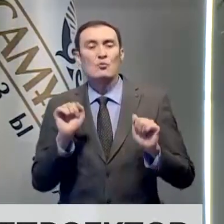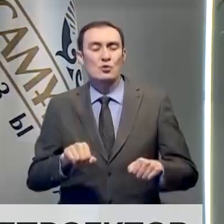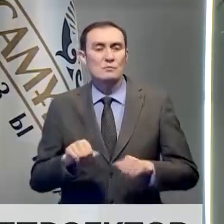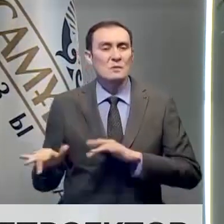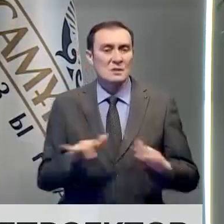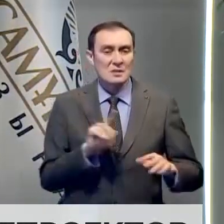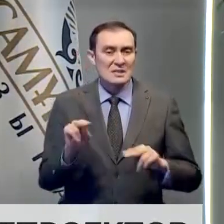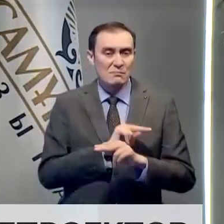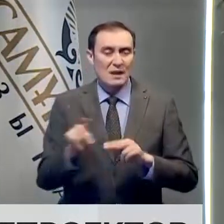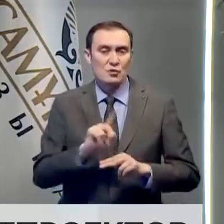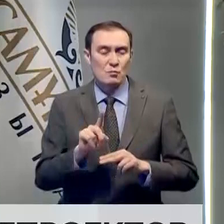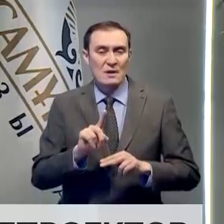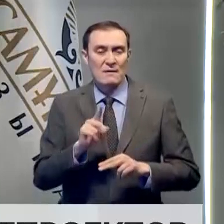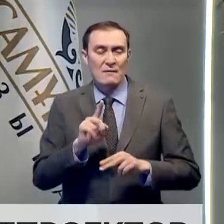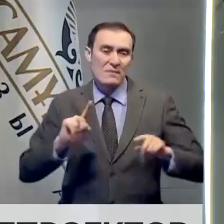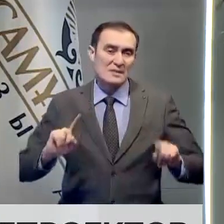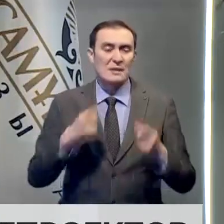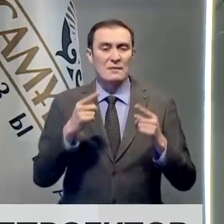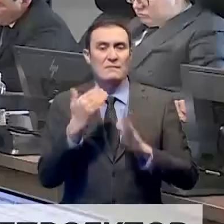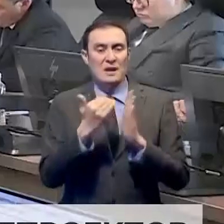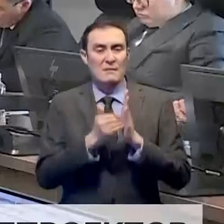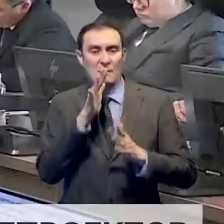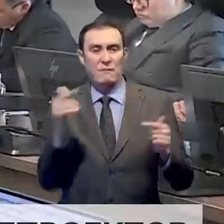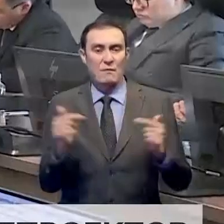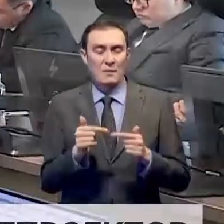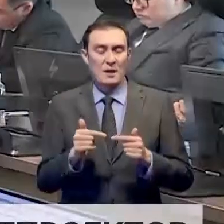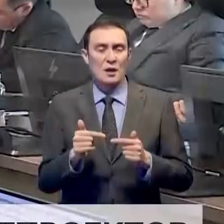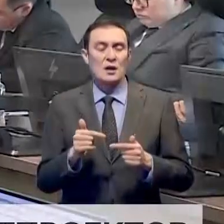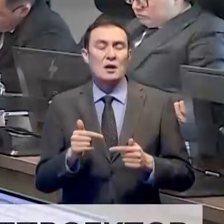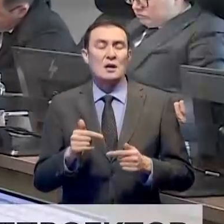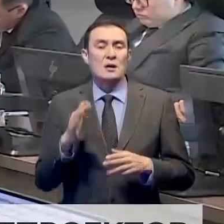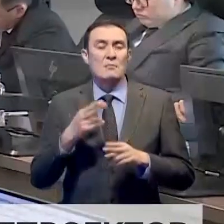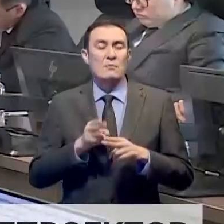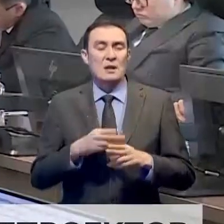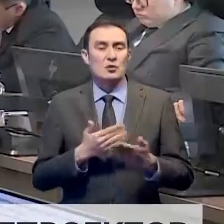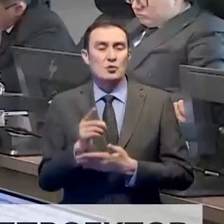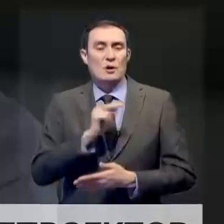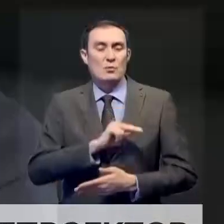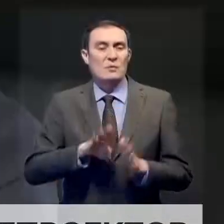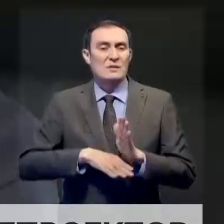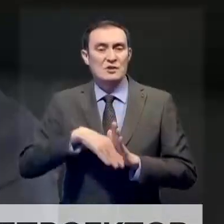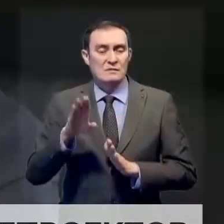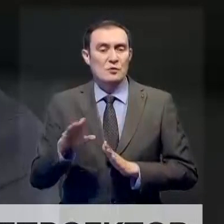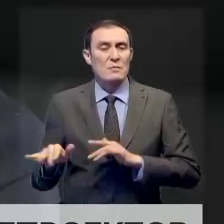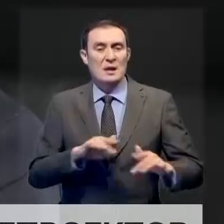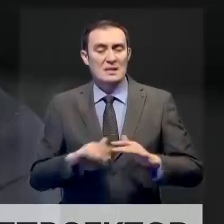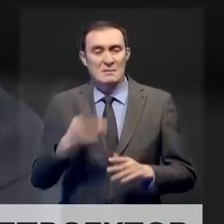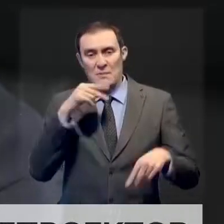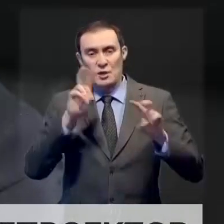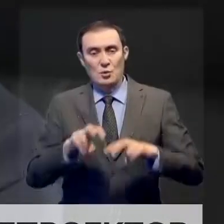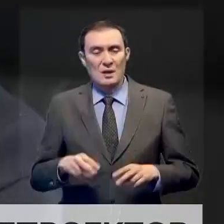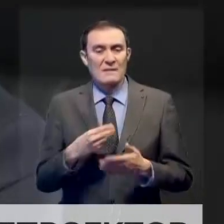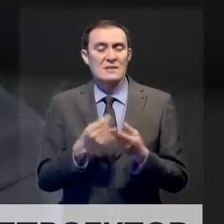предпринять, чтобы вернуть проект в русло графика. В завершении доклада было отмечено, что работа по совершенствованию механизмов